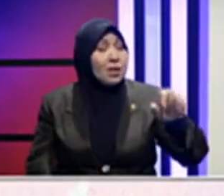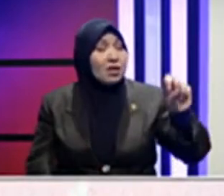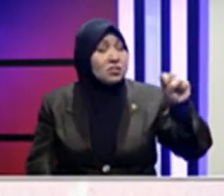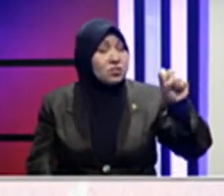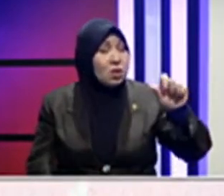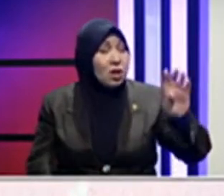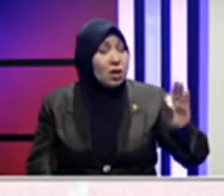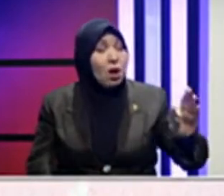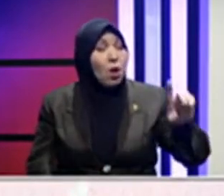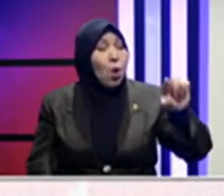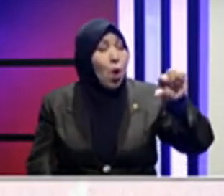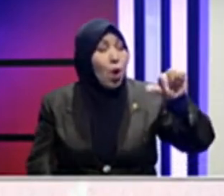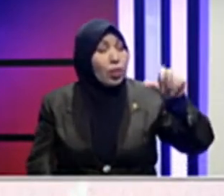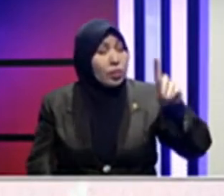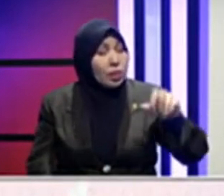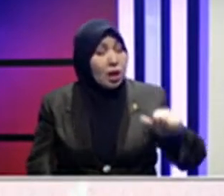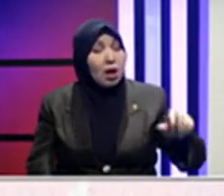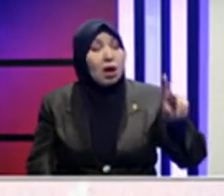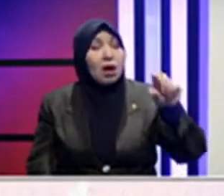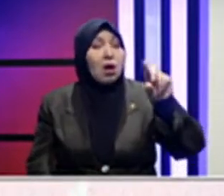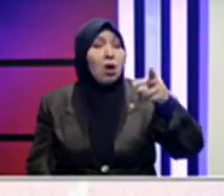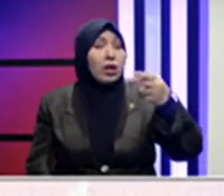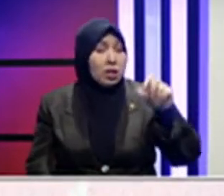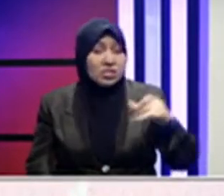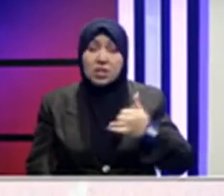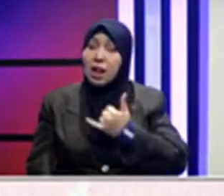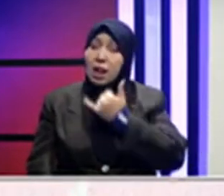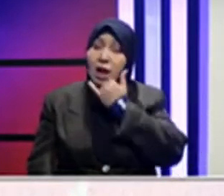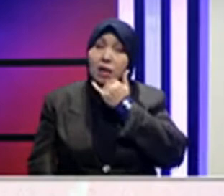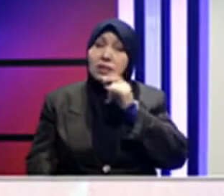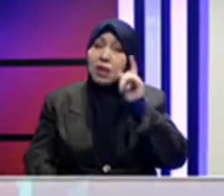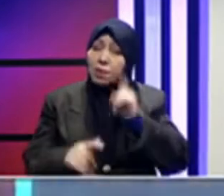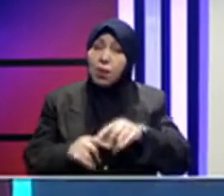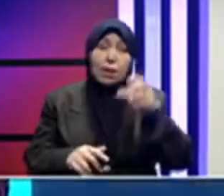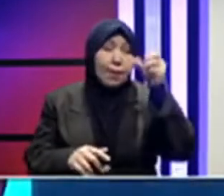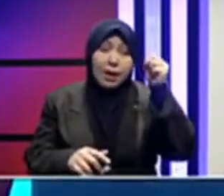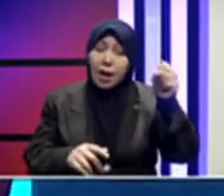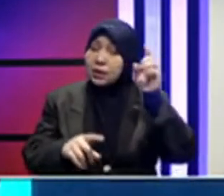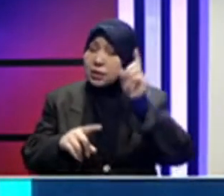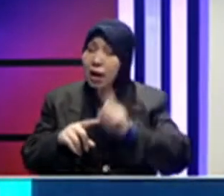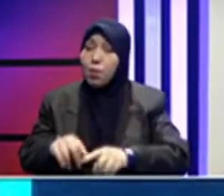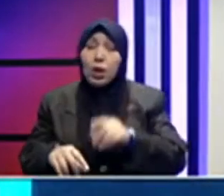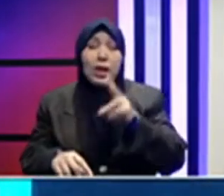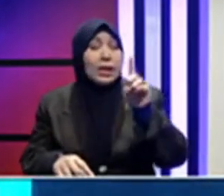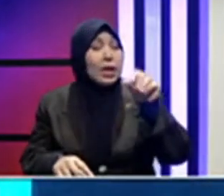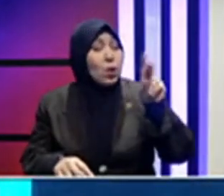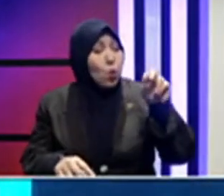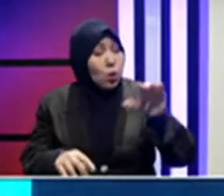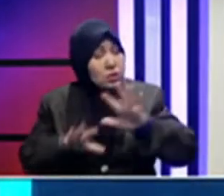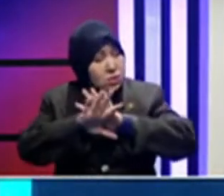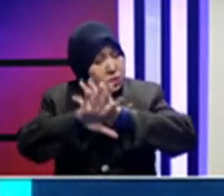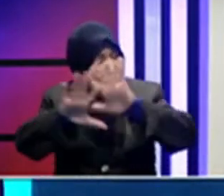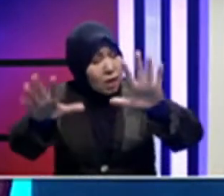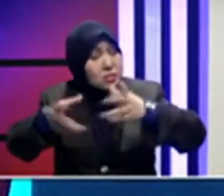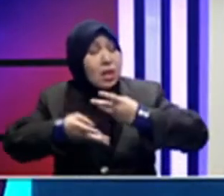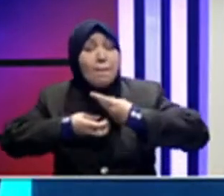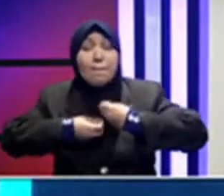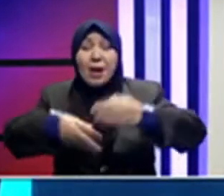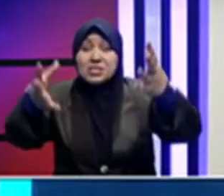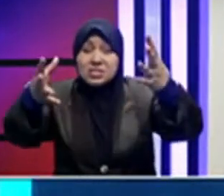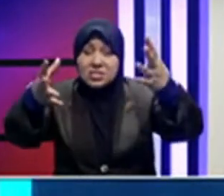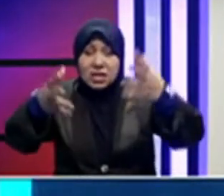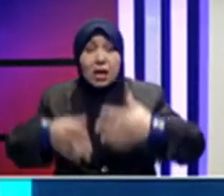sekon World salah juga tetap dipegang dan tak beli bingung Jelaskan bacaan kita